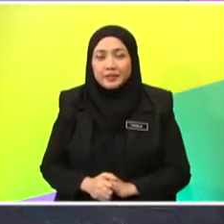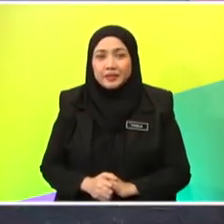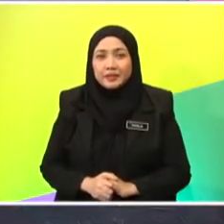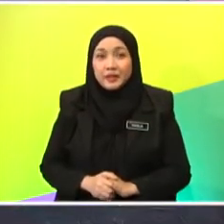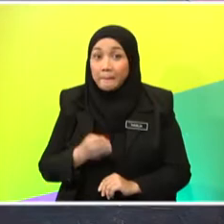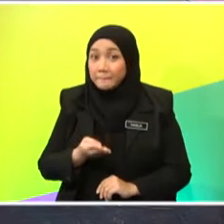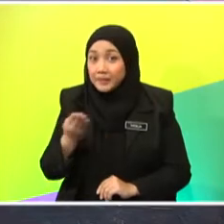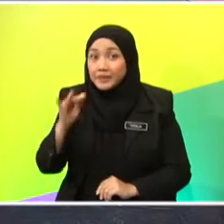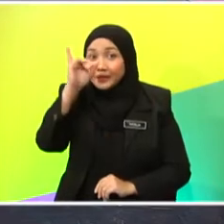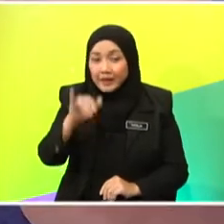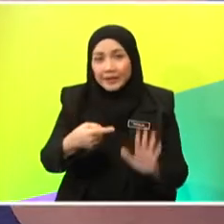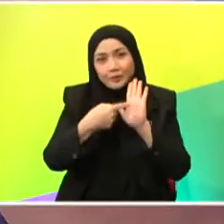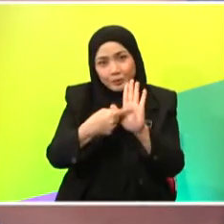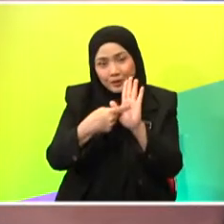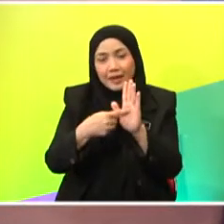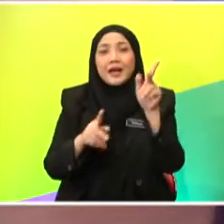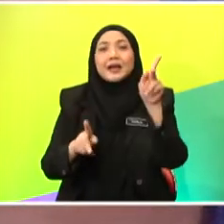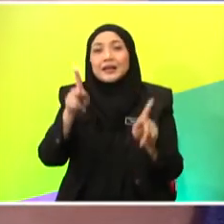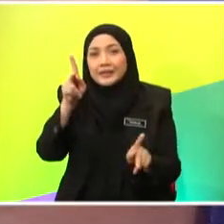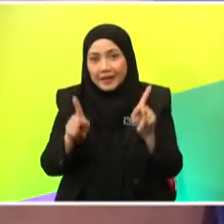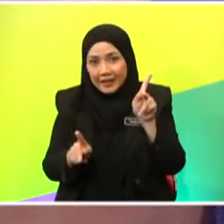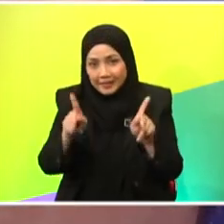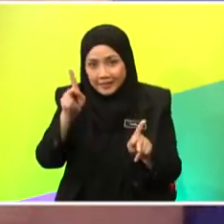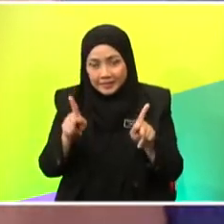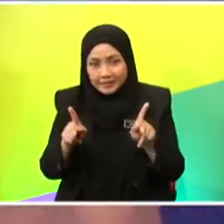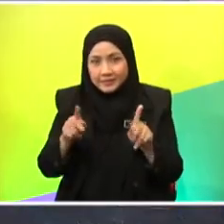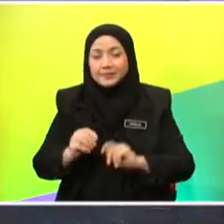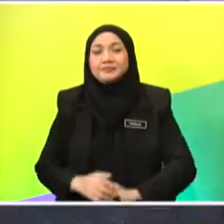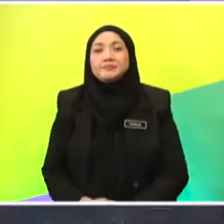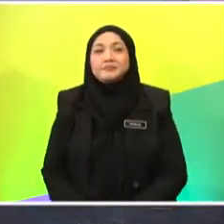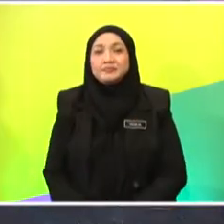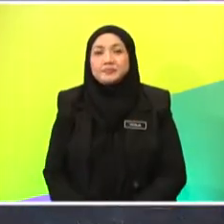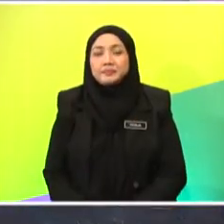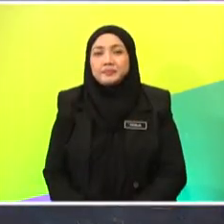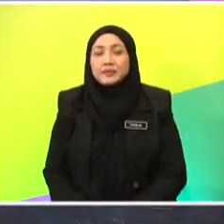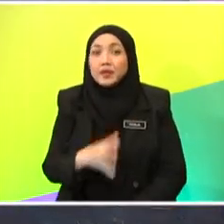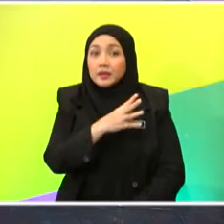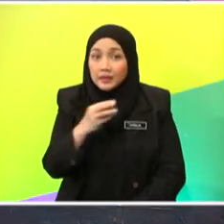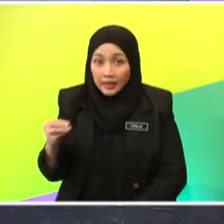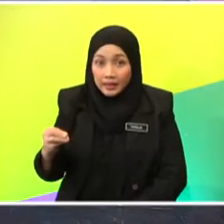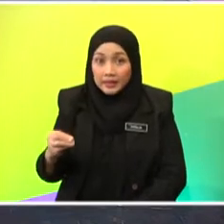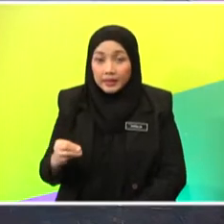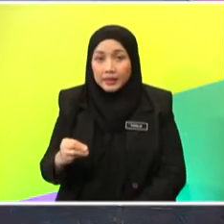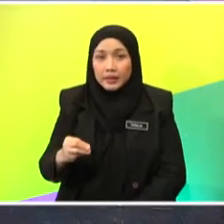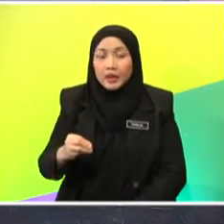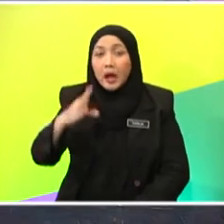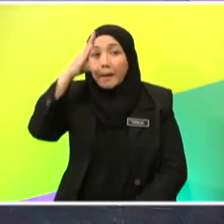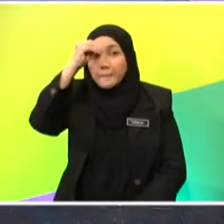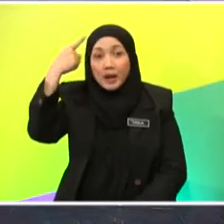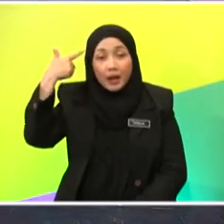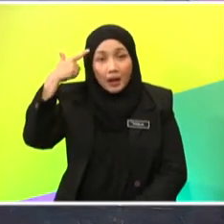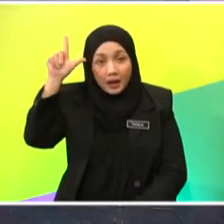Kereta Oke baik-baik retak kemudian Oke macam pilih yo Come